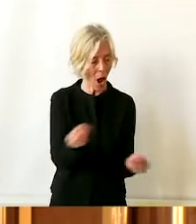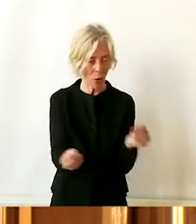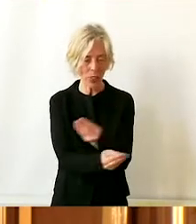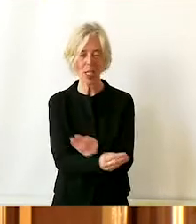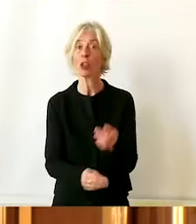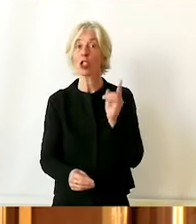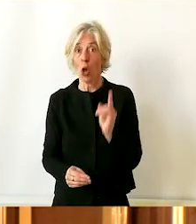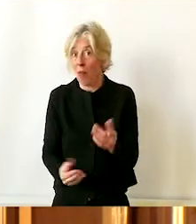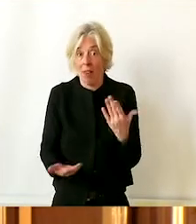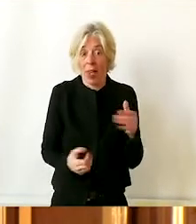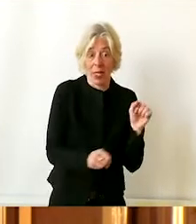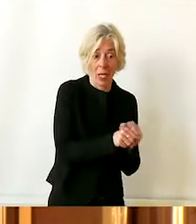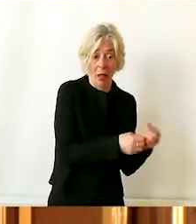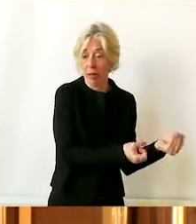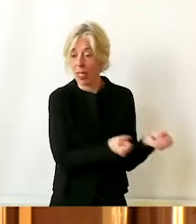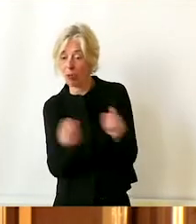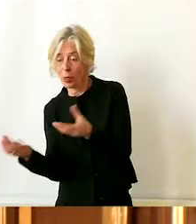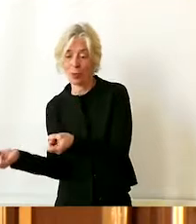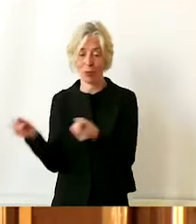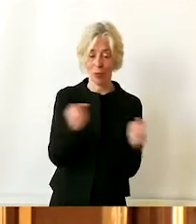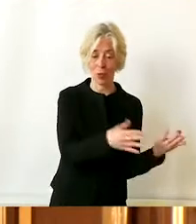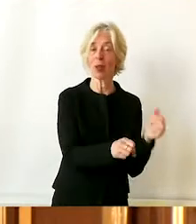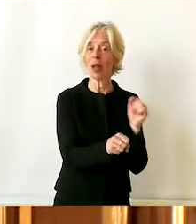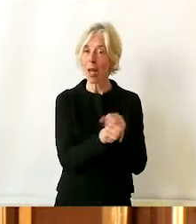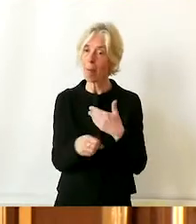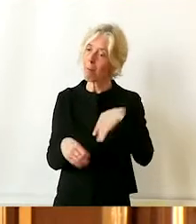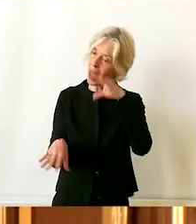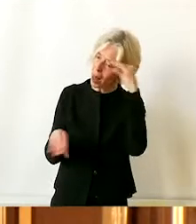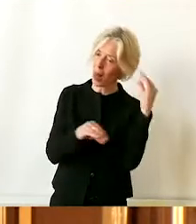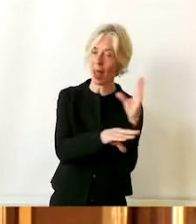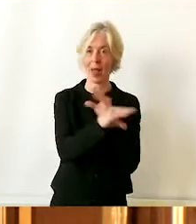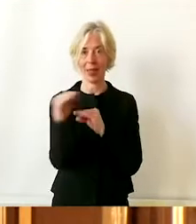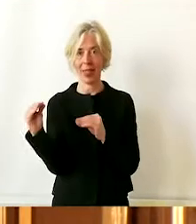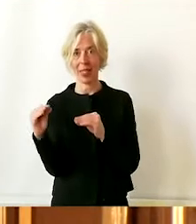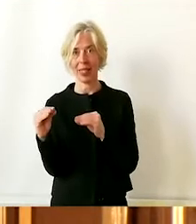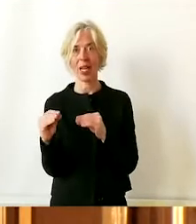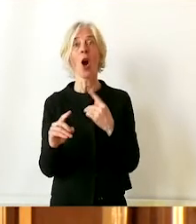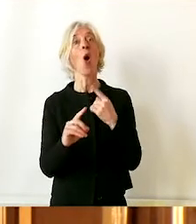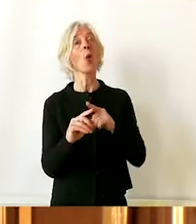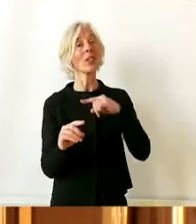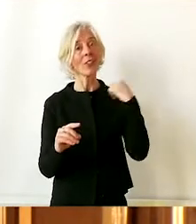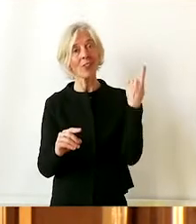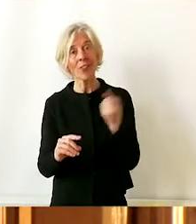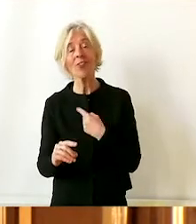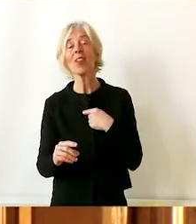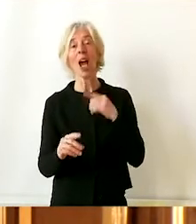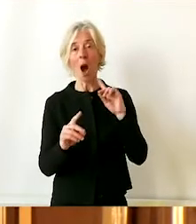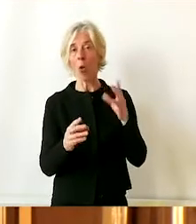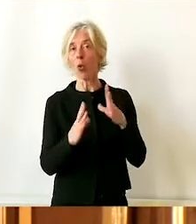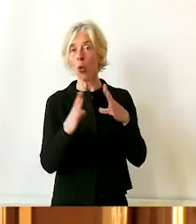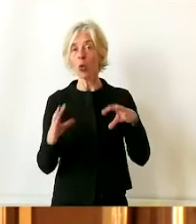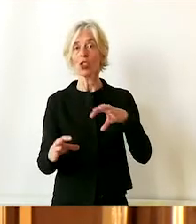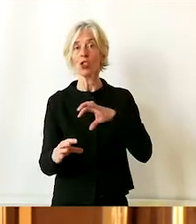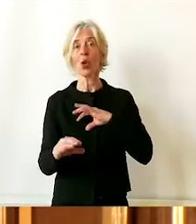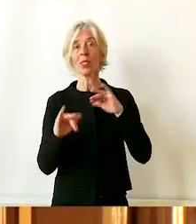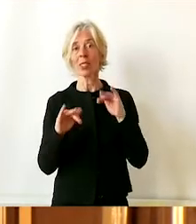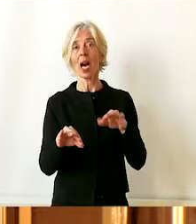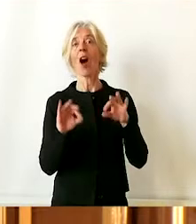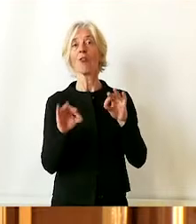man voneinander lernen kann. Und darüber hinaus ist es eben auch die Chance, weltweit zur Reduzierung von Treibhausgasen